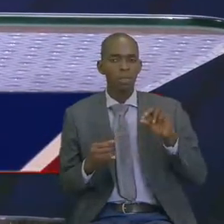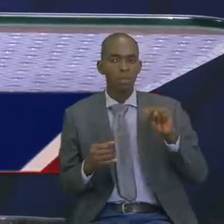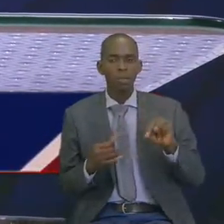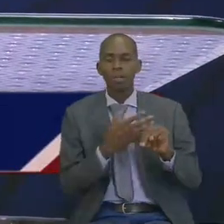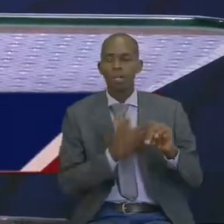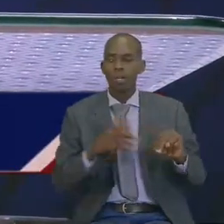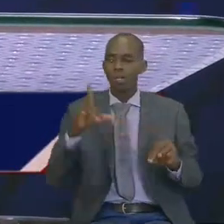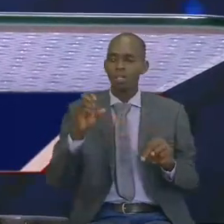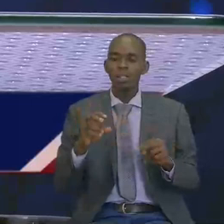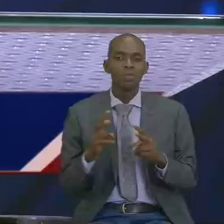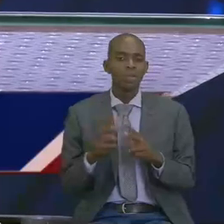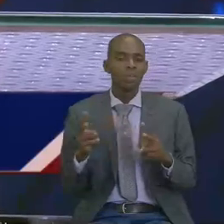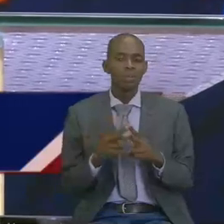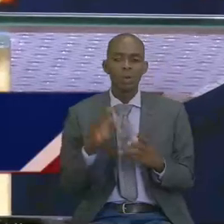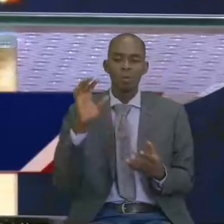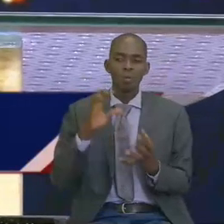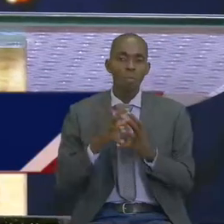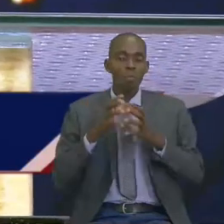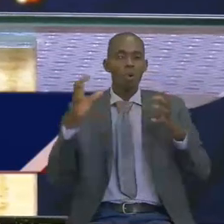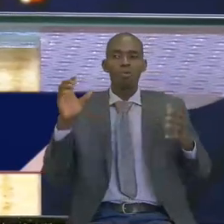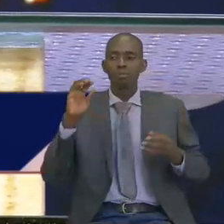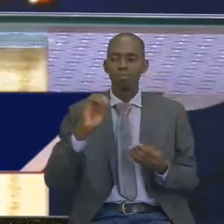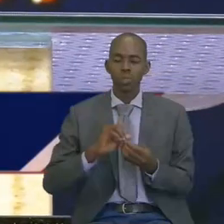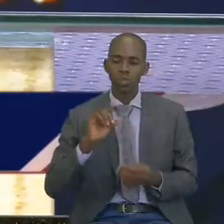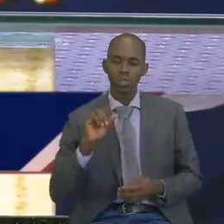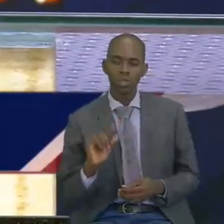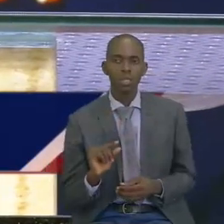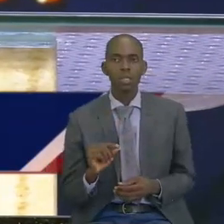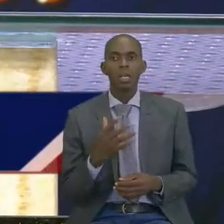un royaume de fer et d'argile, plus inférieur. Donc